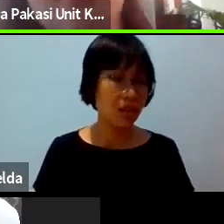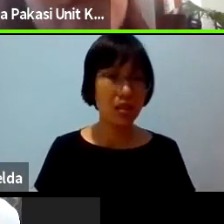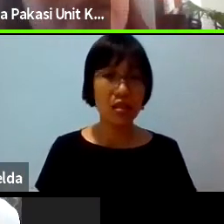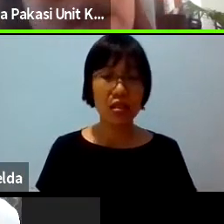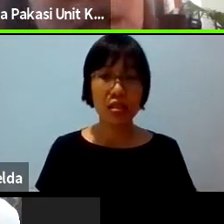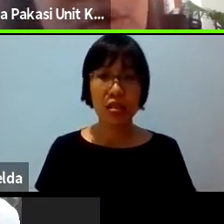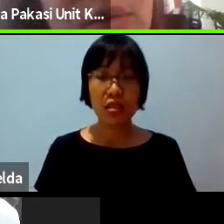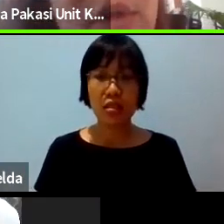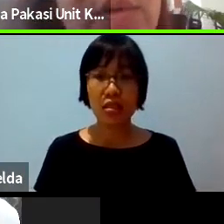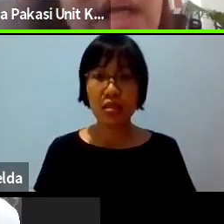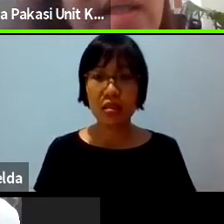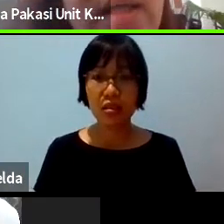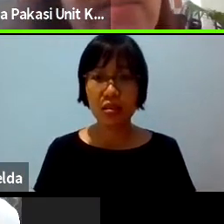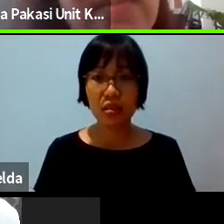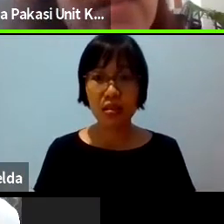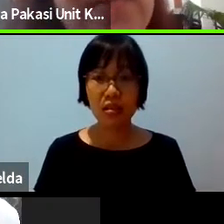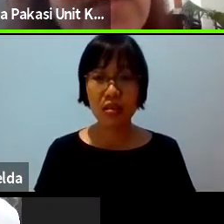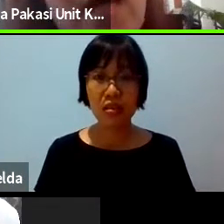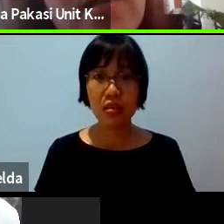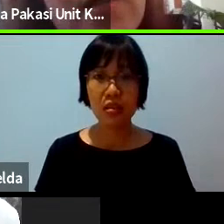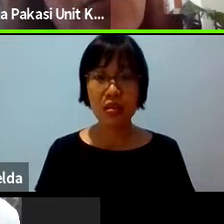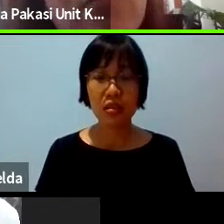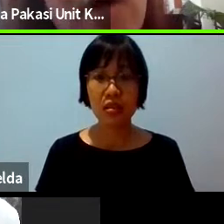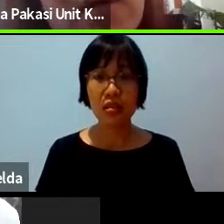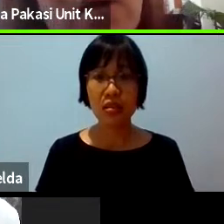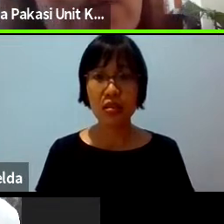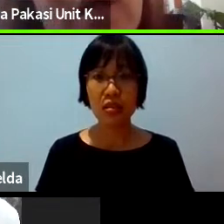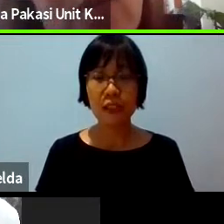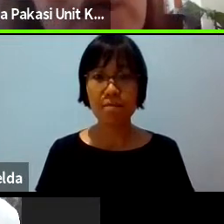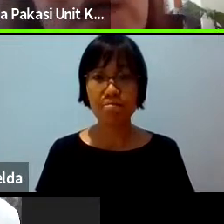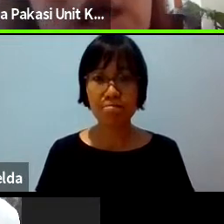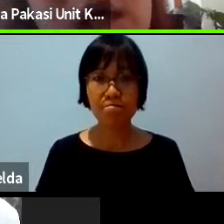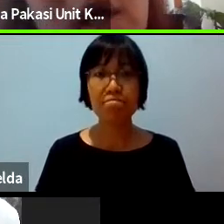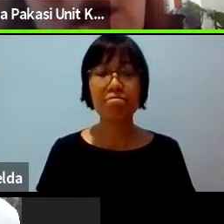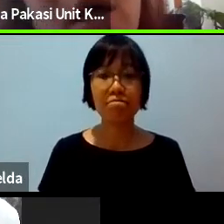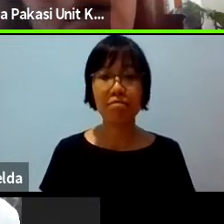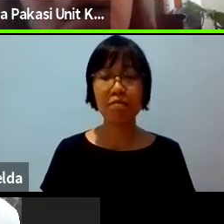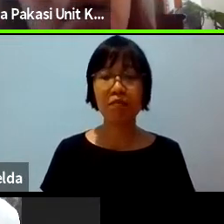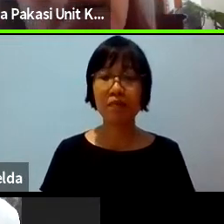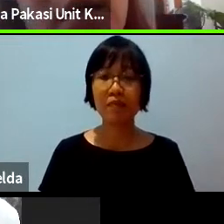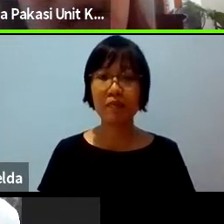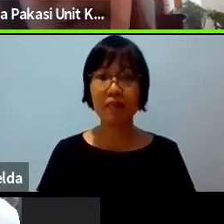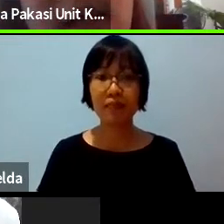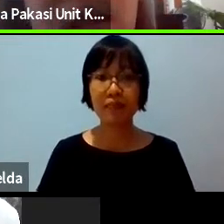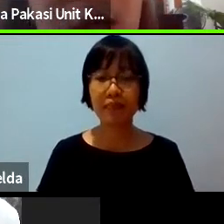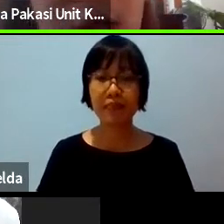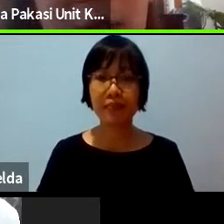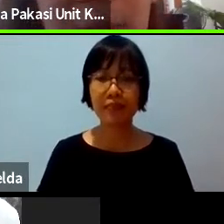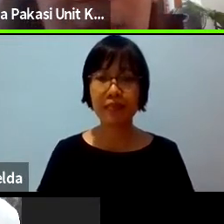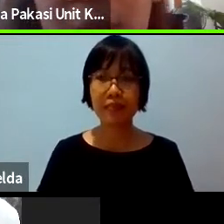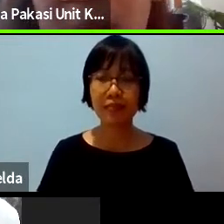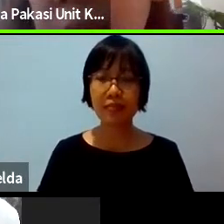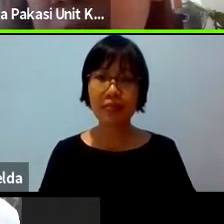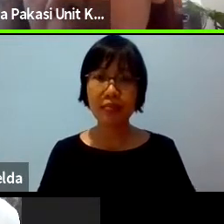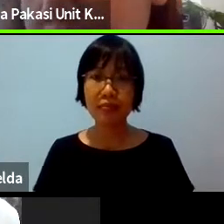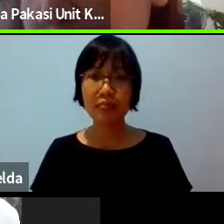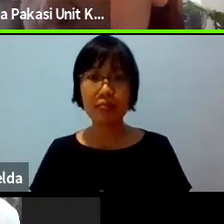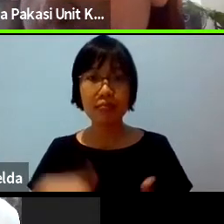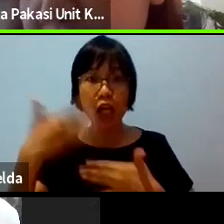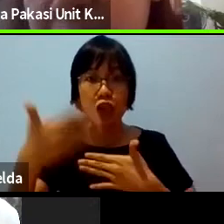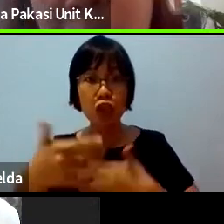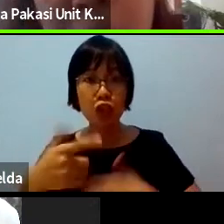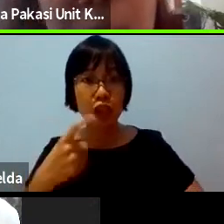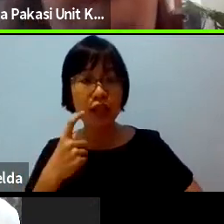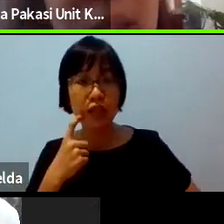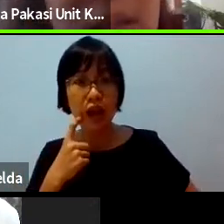clear gitu. Seperti itu gitu yang bisa dilakukan. Tapi kemudian terkait dengan apa namanya